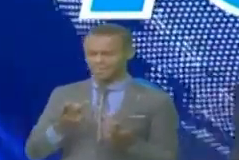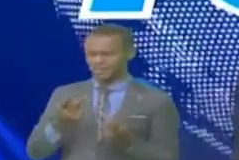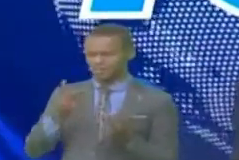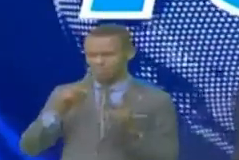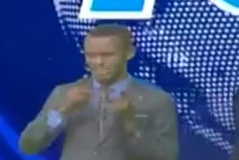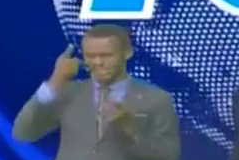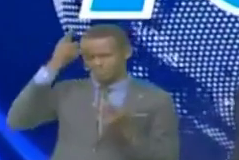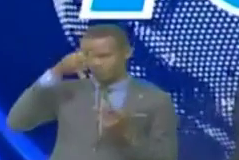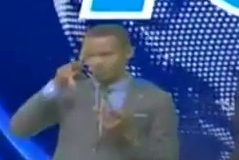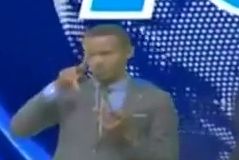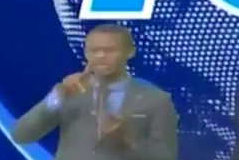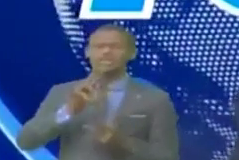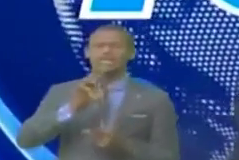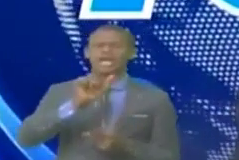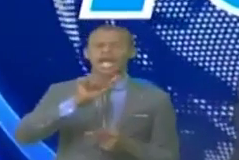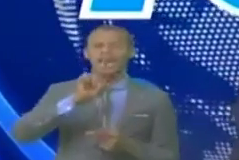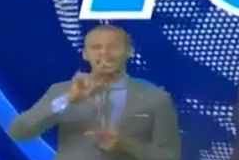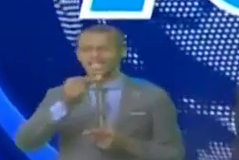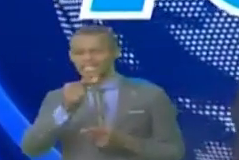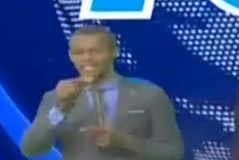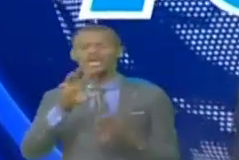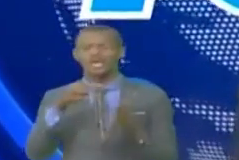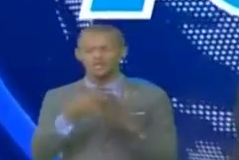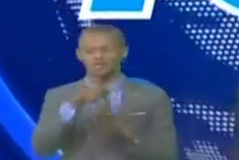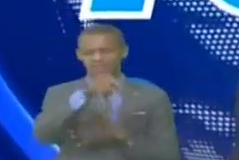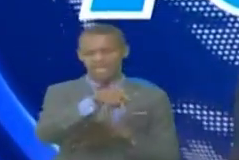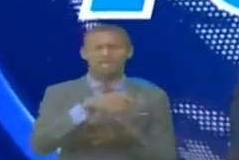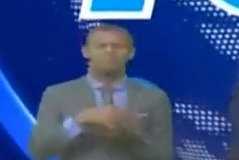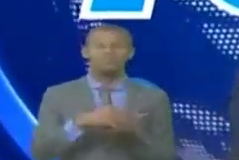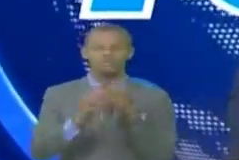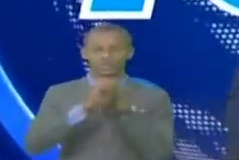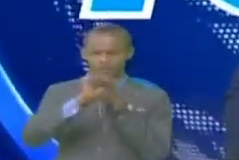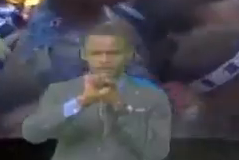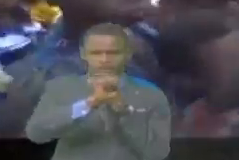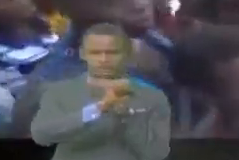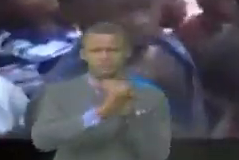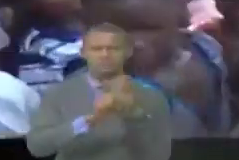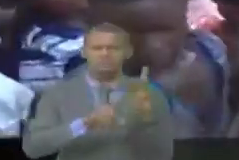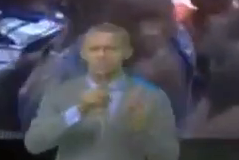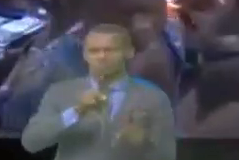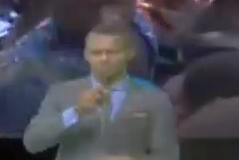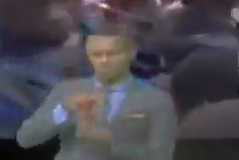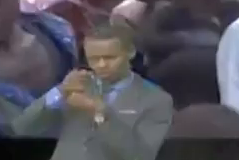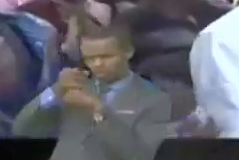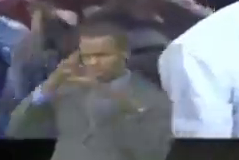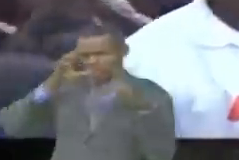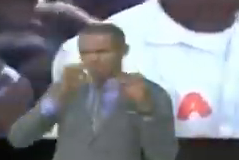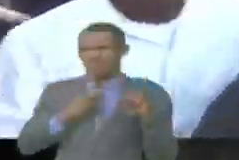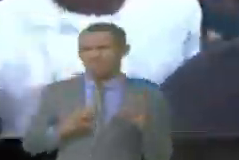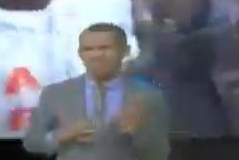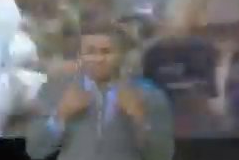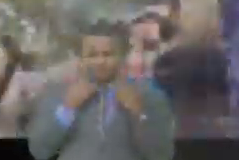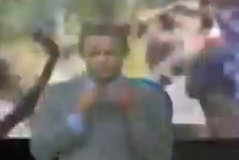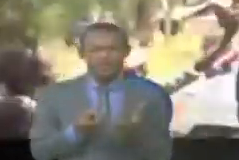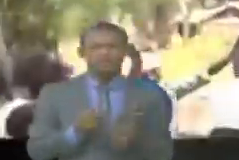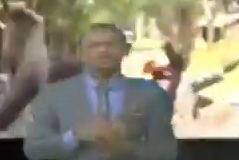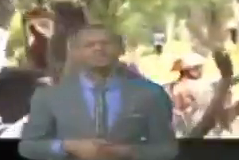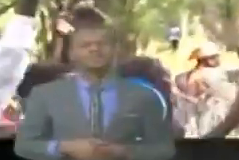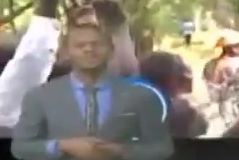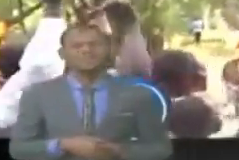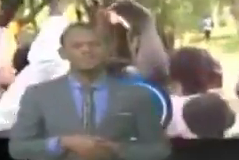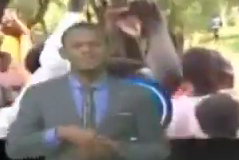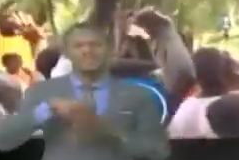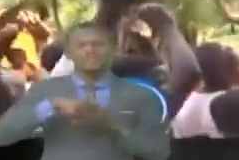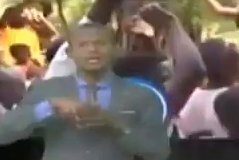population au soutien des actions du chef de l'État. Cédric Enina, reportage. Plus qu'une tournée, un triomphe dans le Kwango